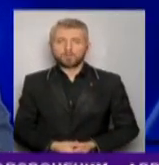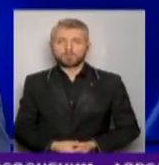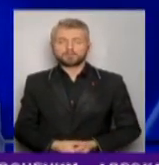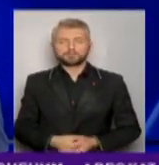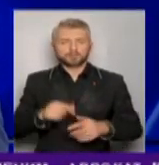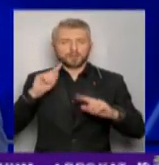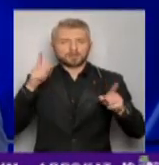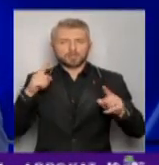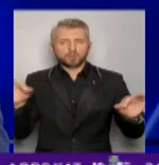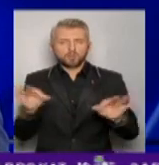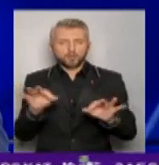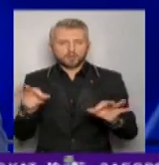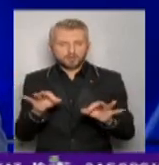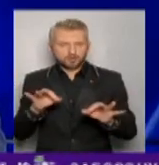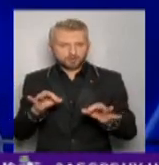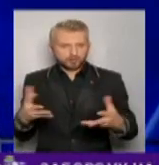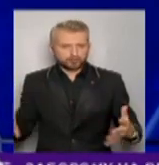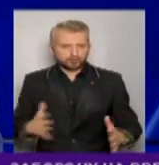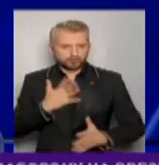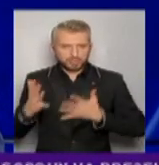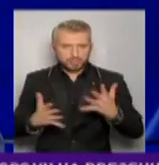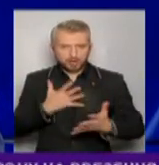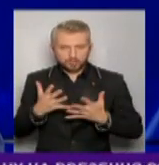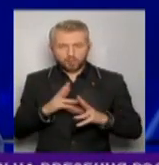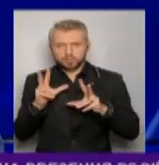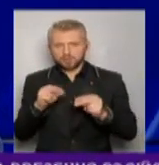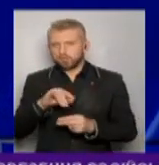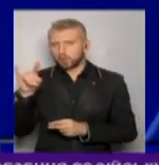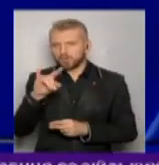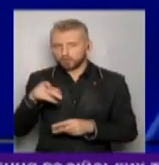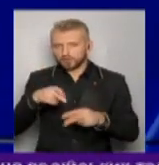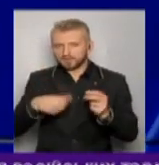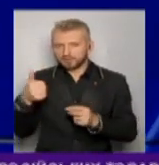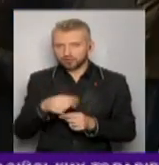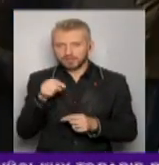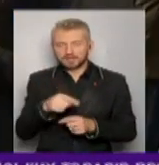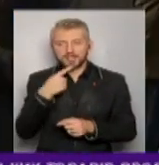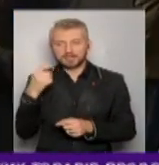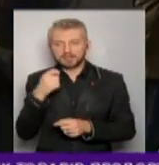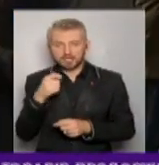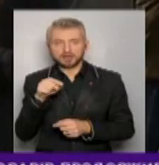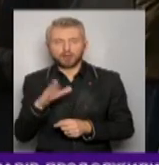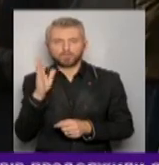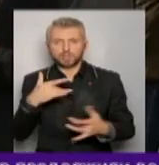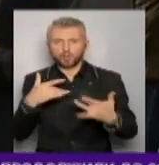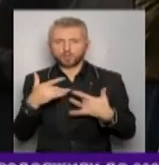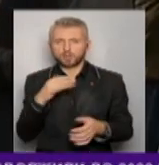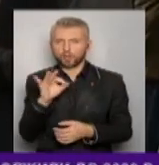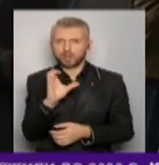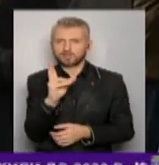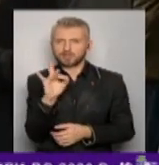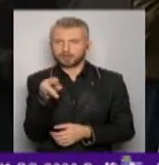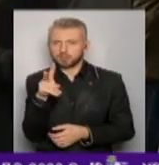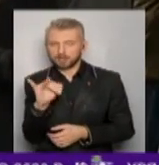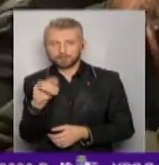Шаленим музичним драйвом обіцяють вразити пасажирів литовища Бориспіль наприкінці тижня. Цієї неділі там відбудеться концерт Олега Скрипки та